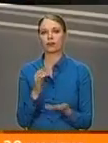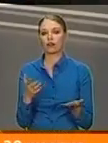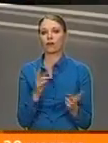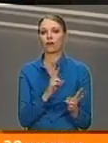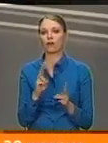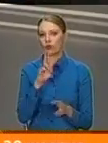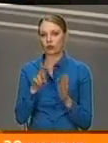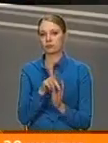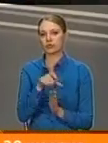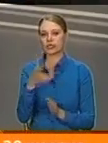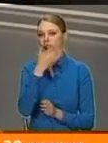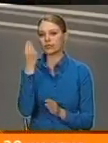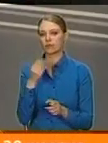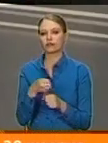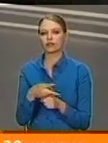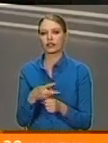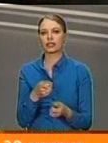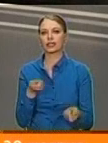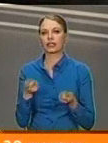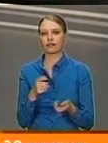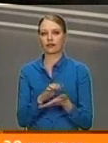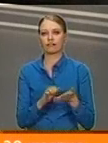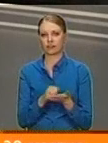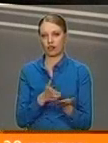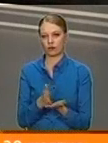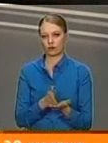то кого з підлеглих забув звільнити керівник фіскальної служби?